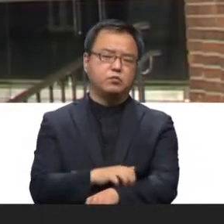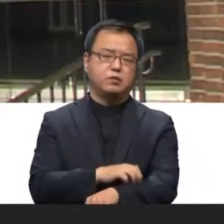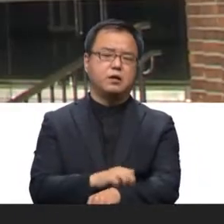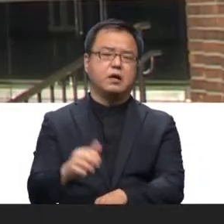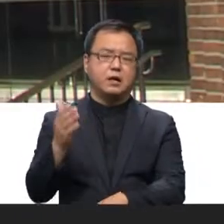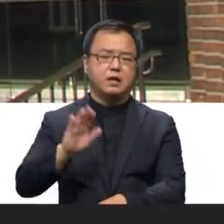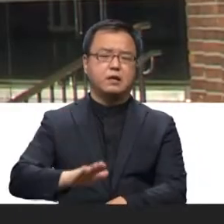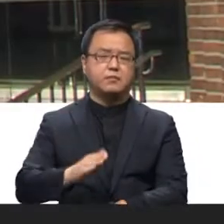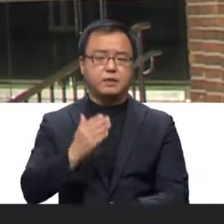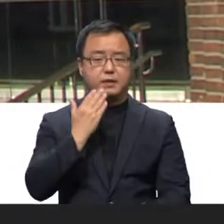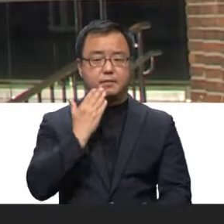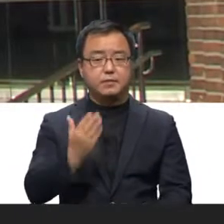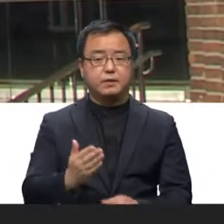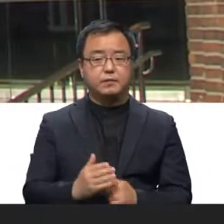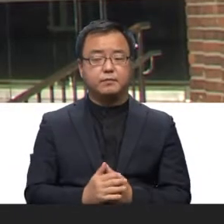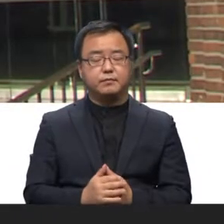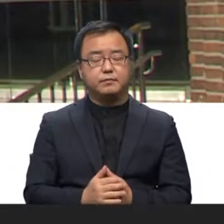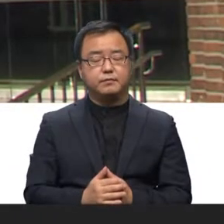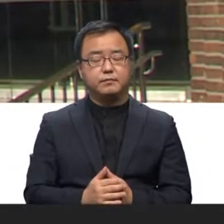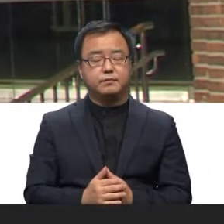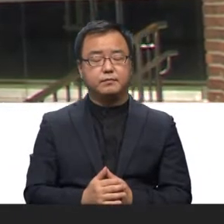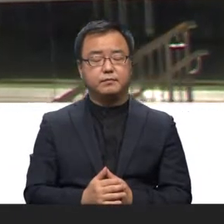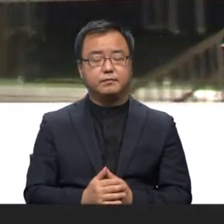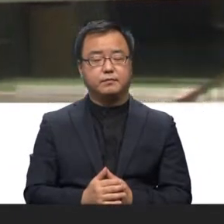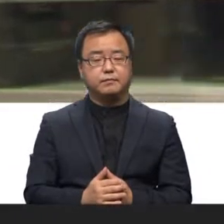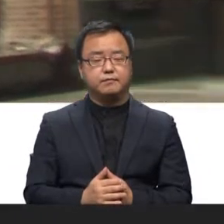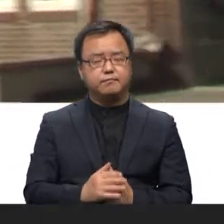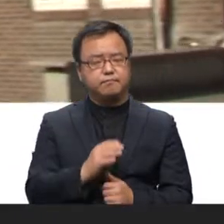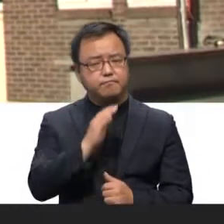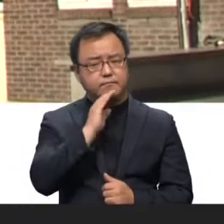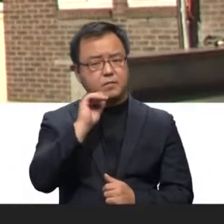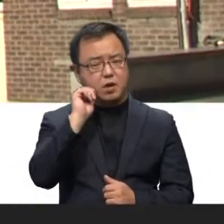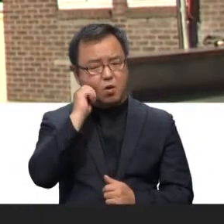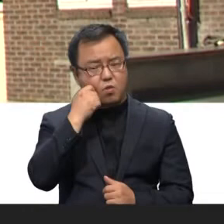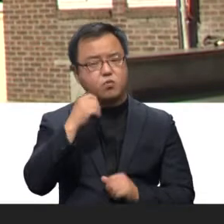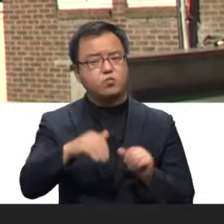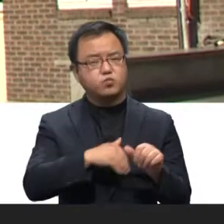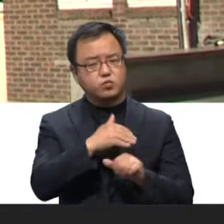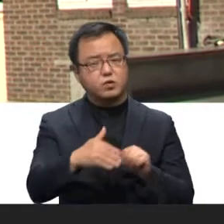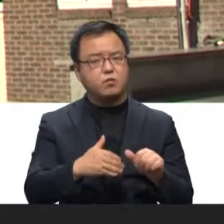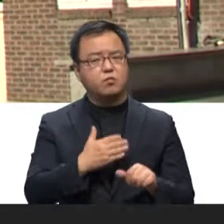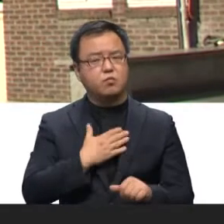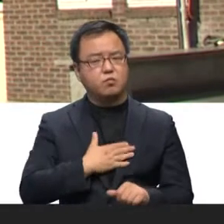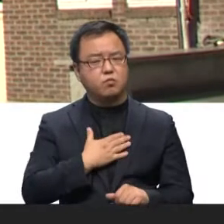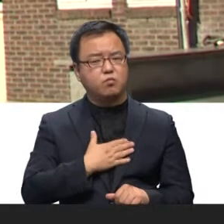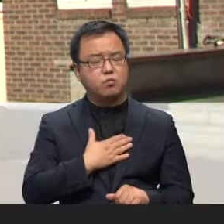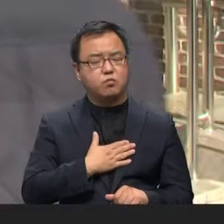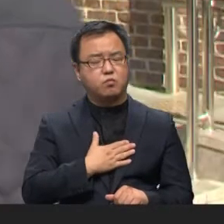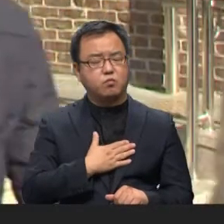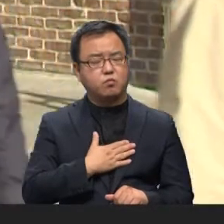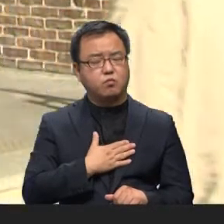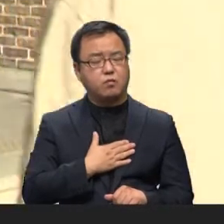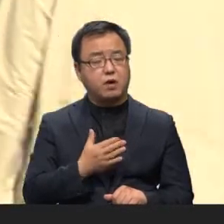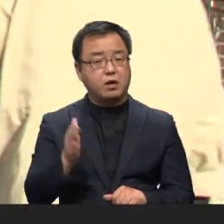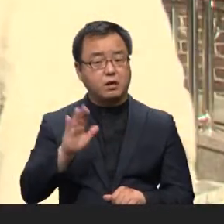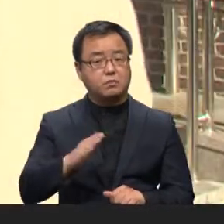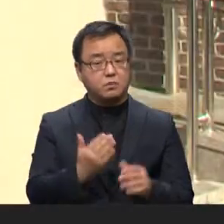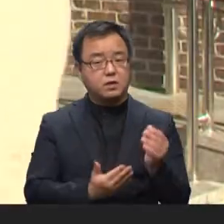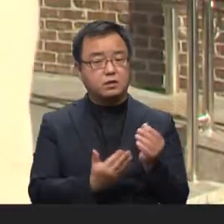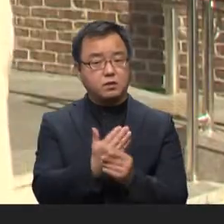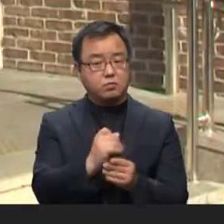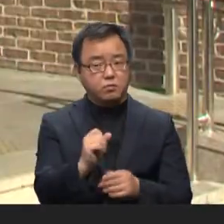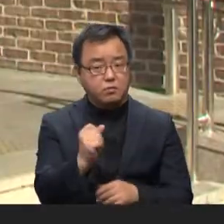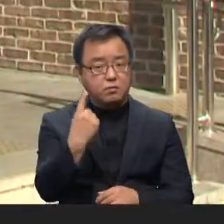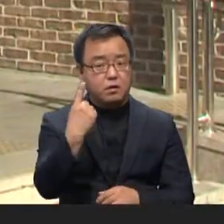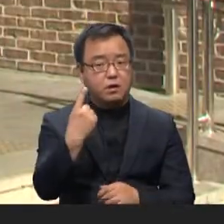상태입니다. 예, 굉장히 좋지 않은 네. 상황이라고 좀 들리는데요. 이 사고의 네. 원인이 그럼에도 아직 밝혀지지 않은